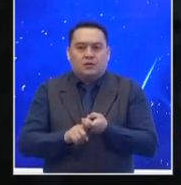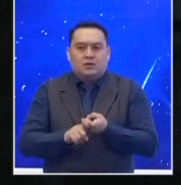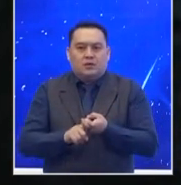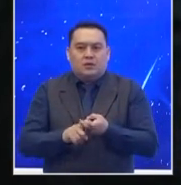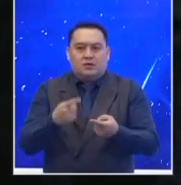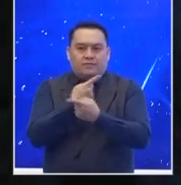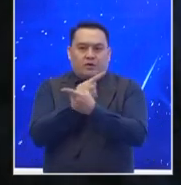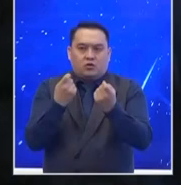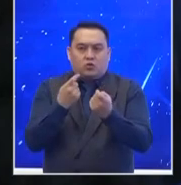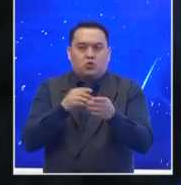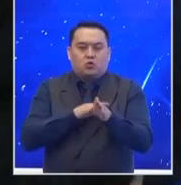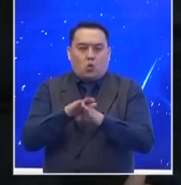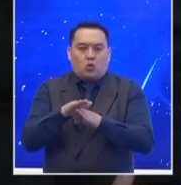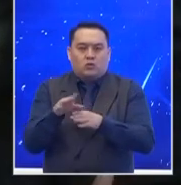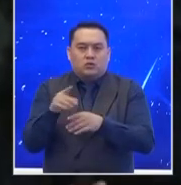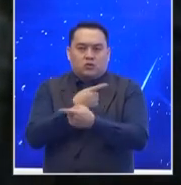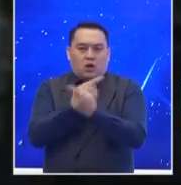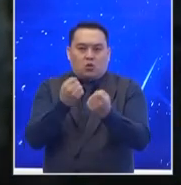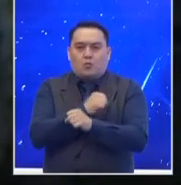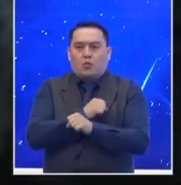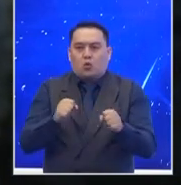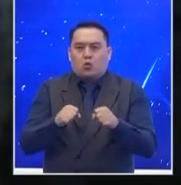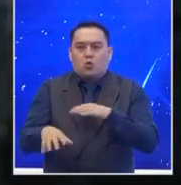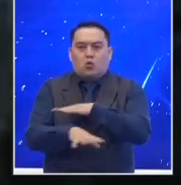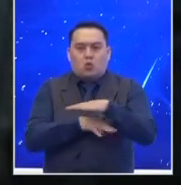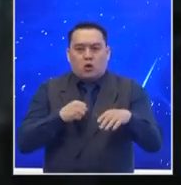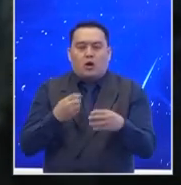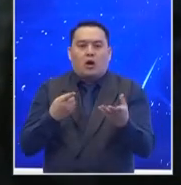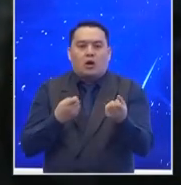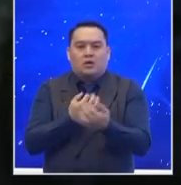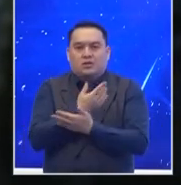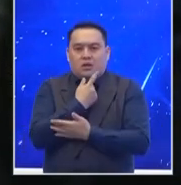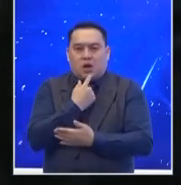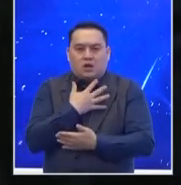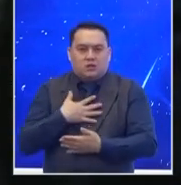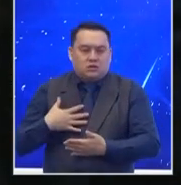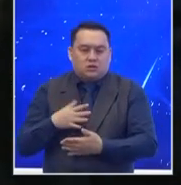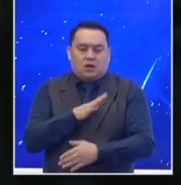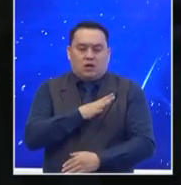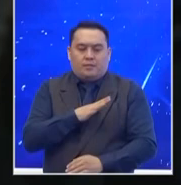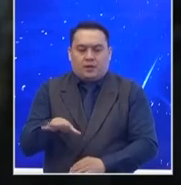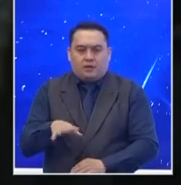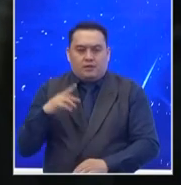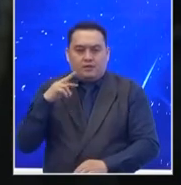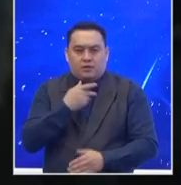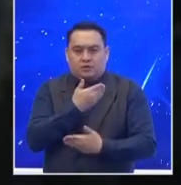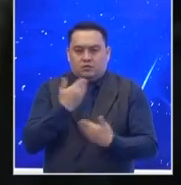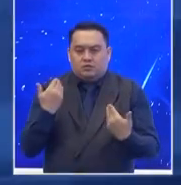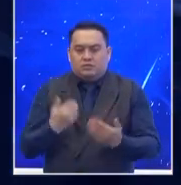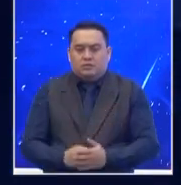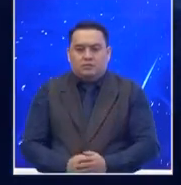бұл ақпаратты толықтай жариялауға болмайды. Ұрланған қарудан ешкімге ешқандай залал келтірілмеген